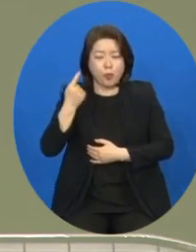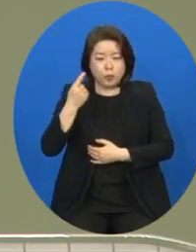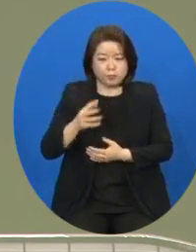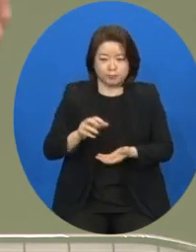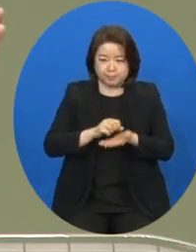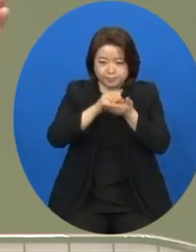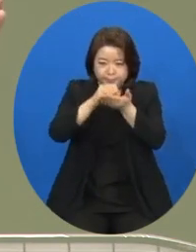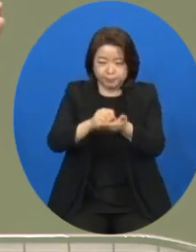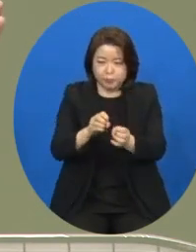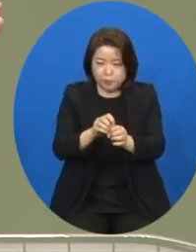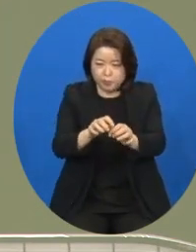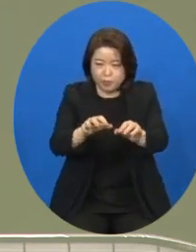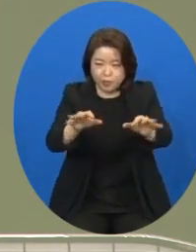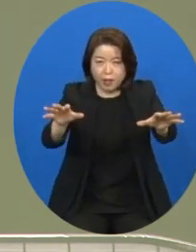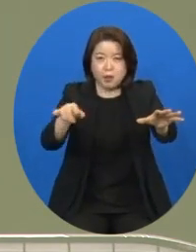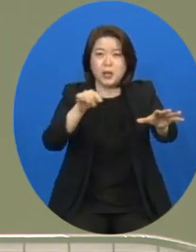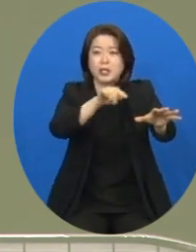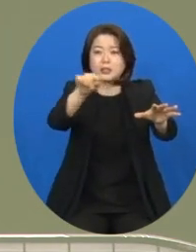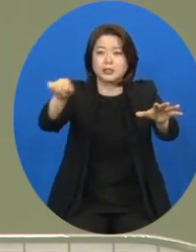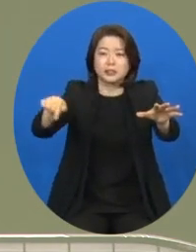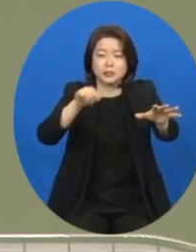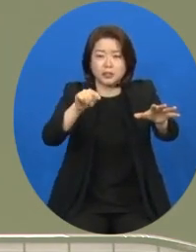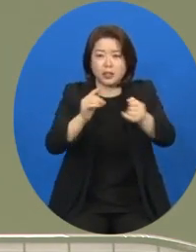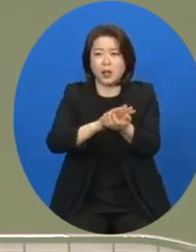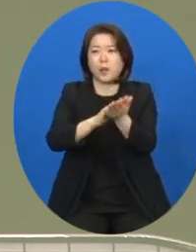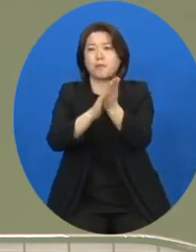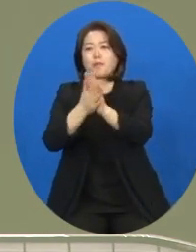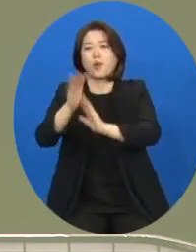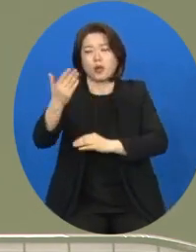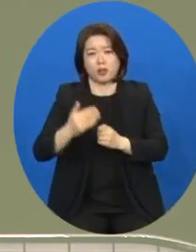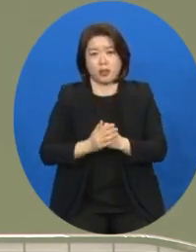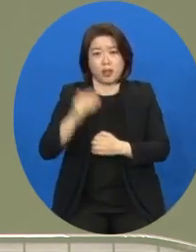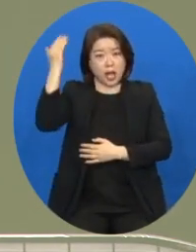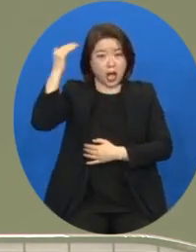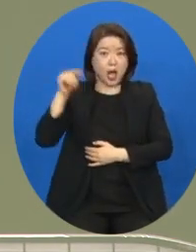엄청난 변화가 일어나는 거죠. 우리나라도 그 중에 하나입니다.